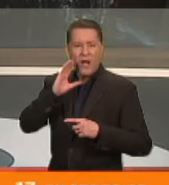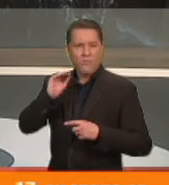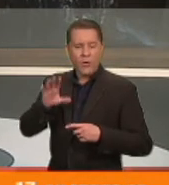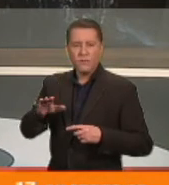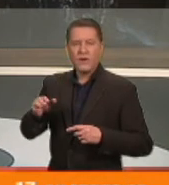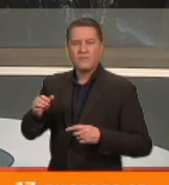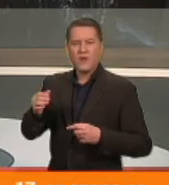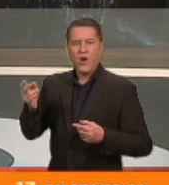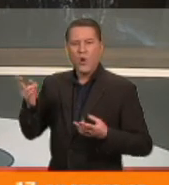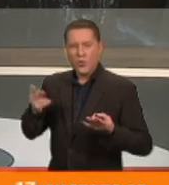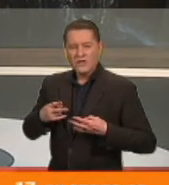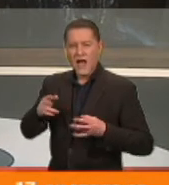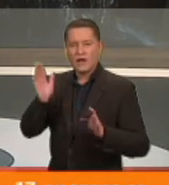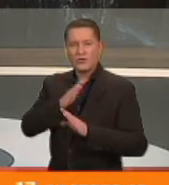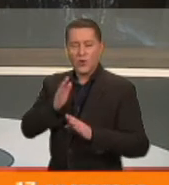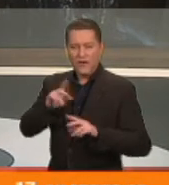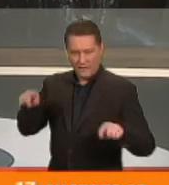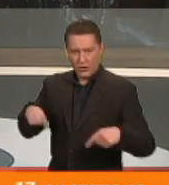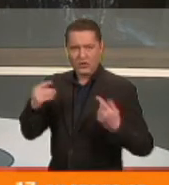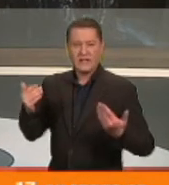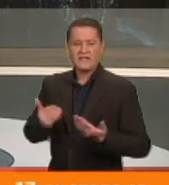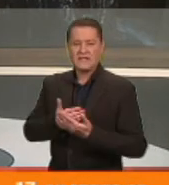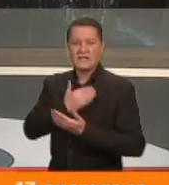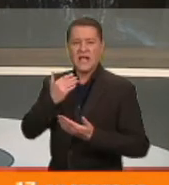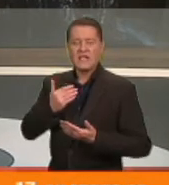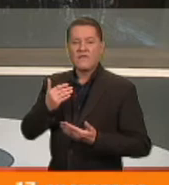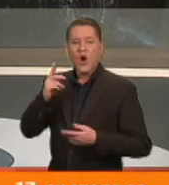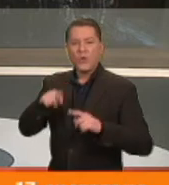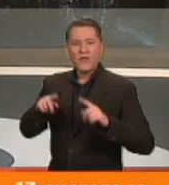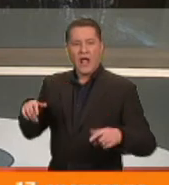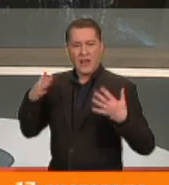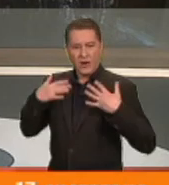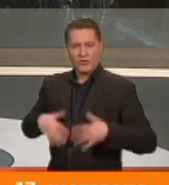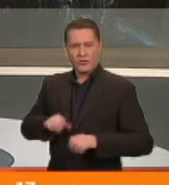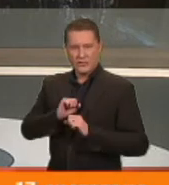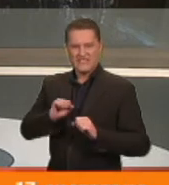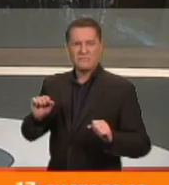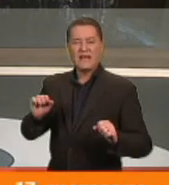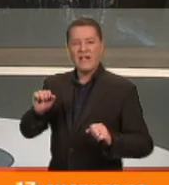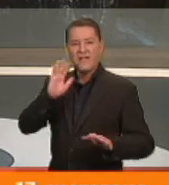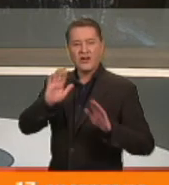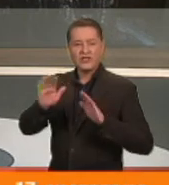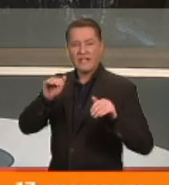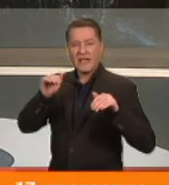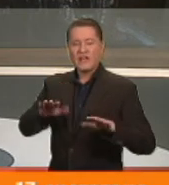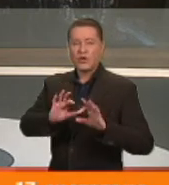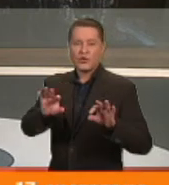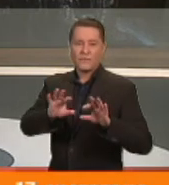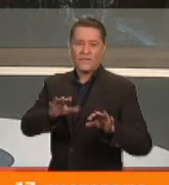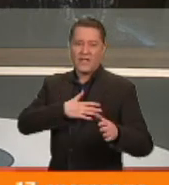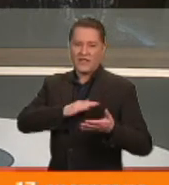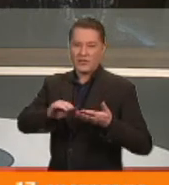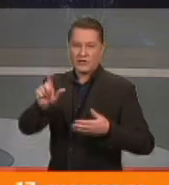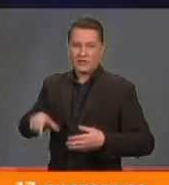долі, знайшла сили відродитися заново. Про унікальні костюми та сміливі режисерські рішення Анна